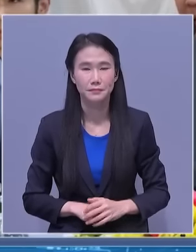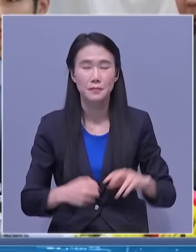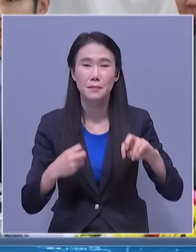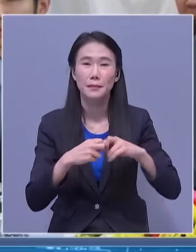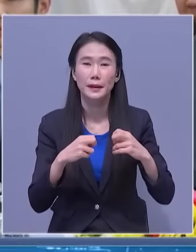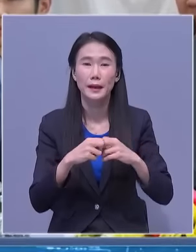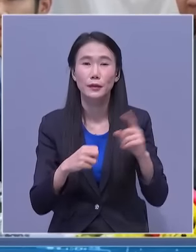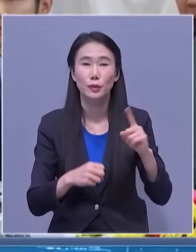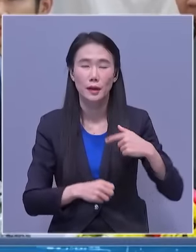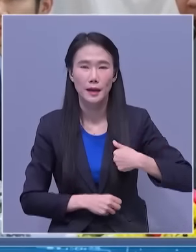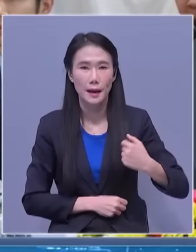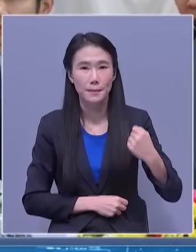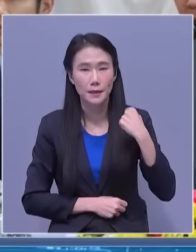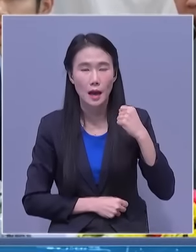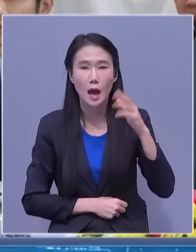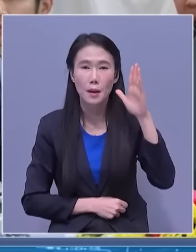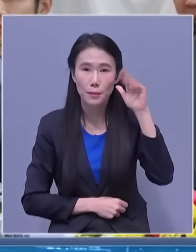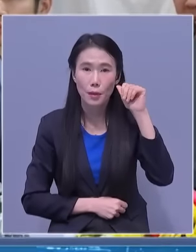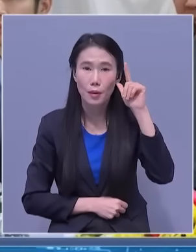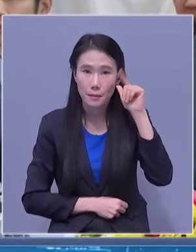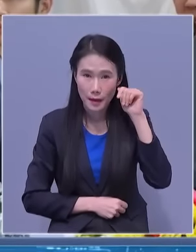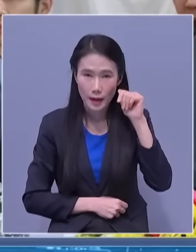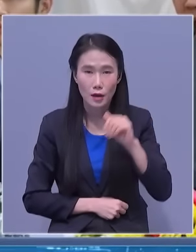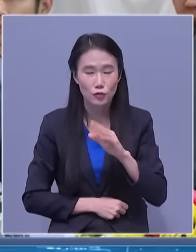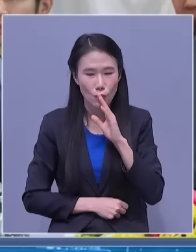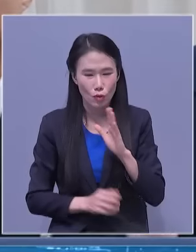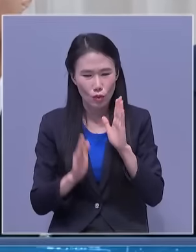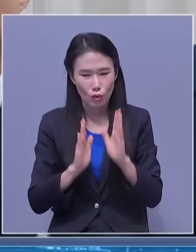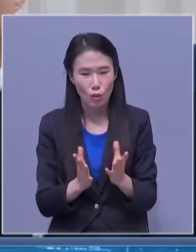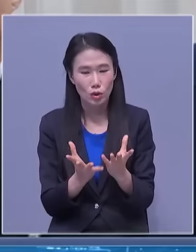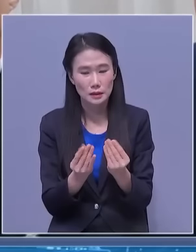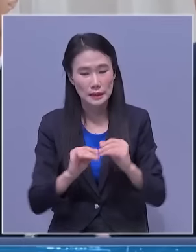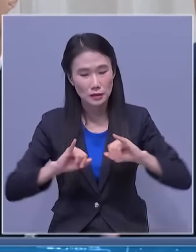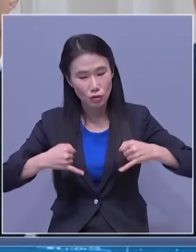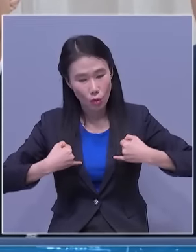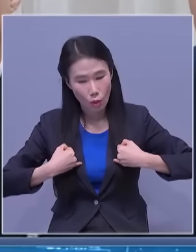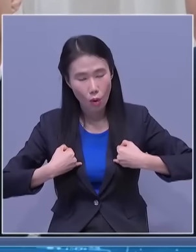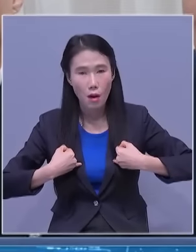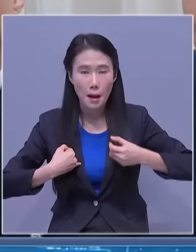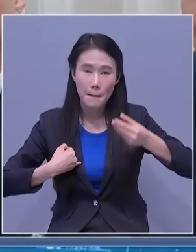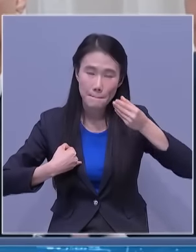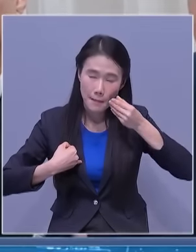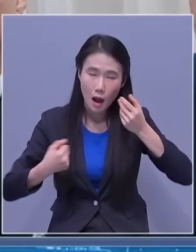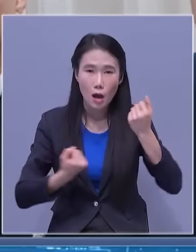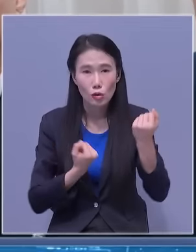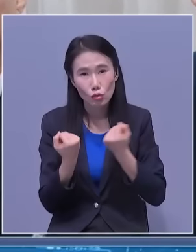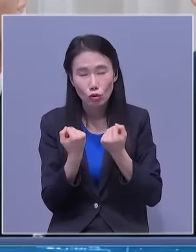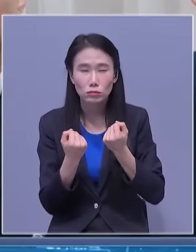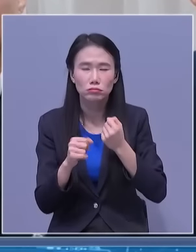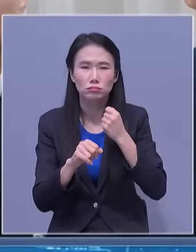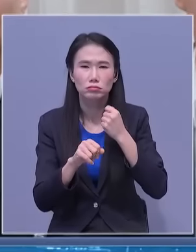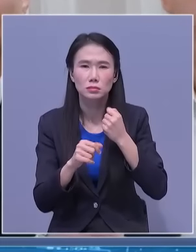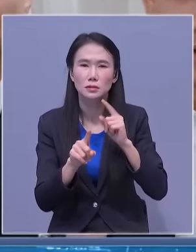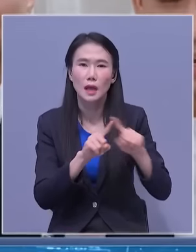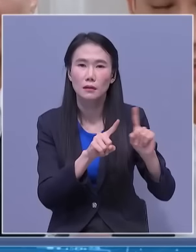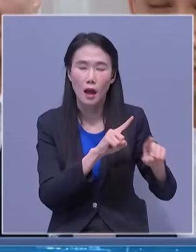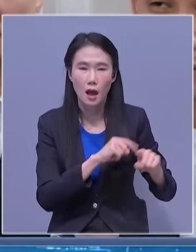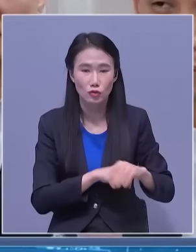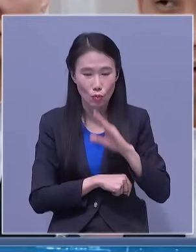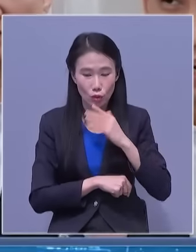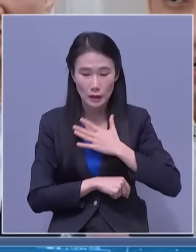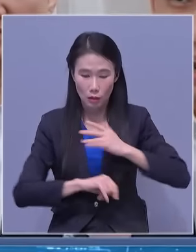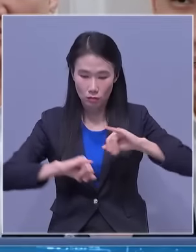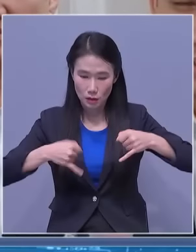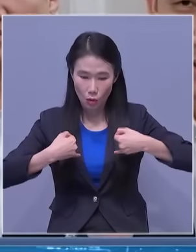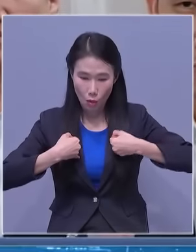ของอำนาจกรรมสิทธิ์ซึ่งคนเป็นเจ้าของจะยกให้ใครก็ได้หมายถึงมรดกกับคุณจอยค่ะคนเป็นเจ้า